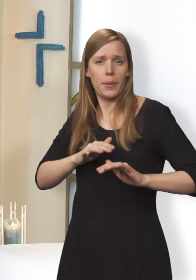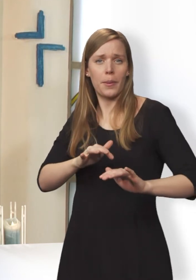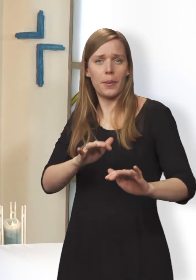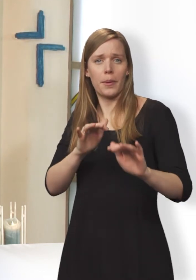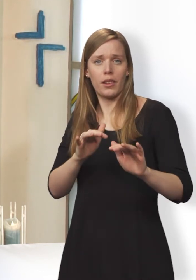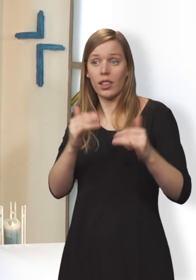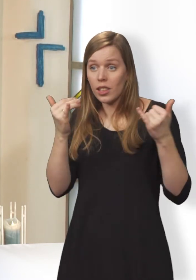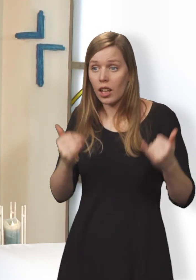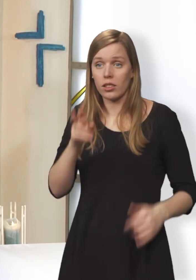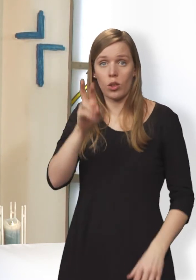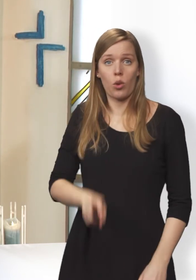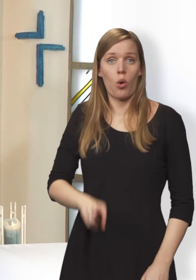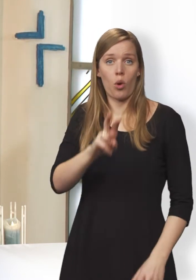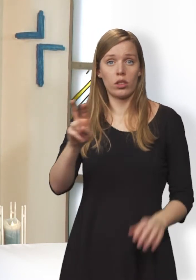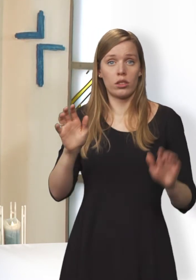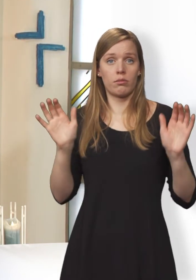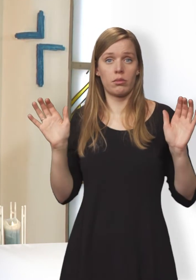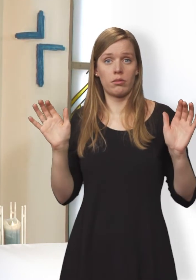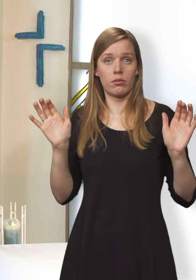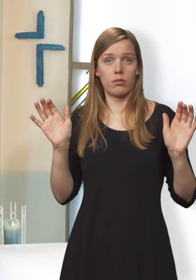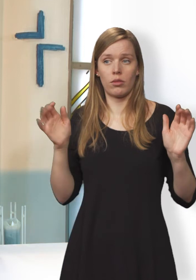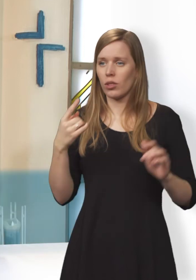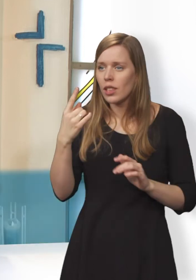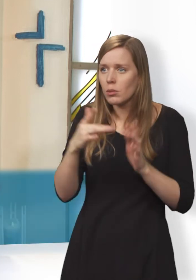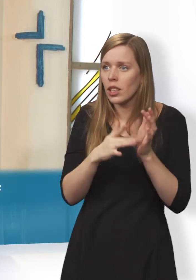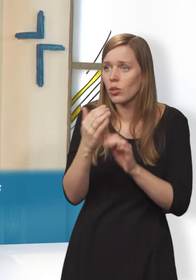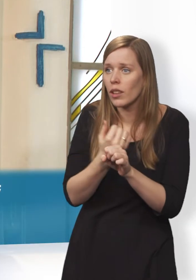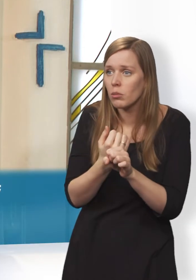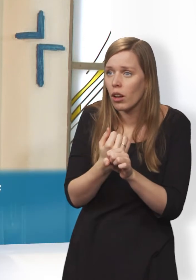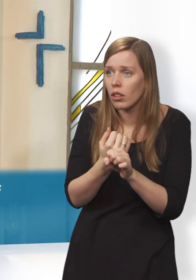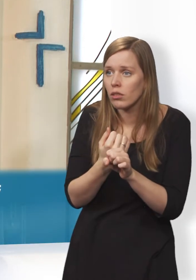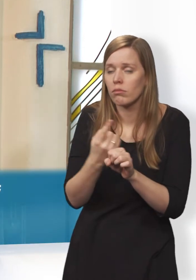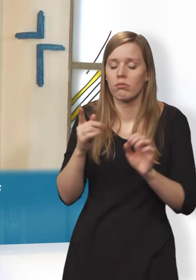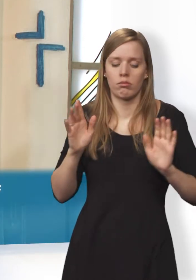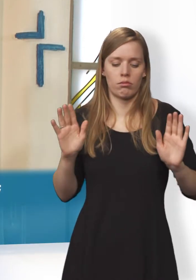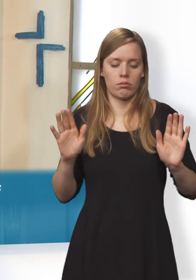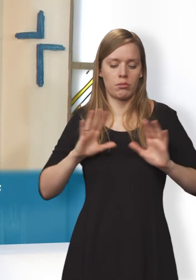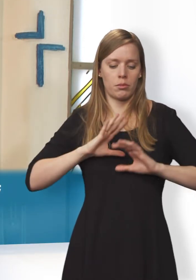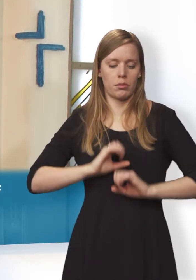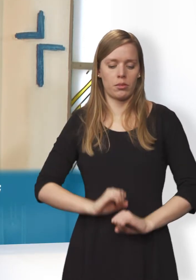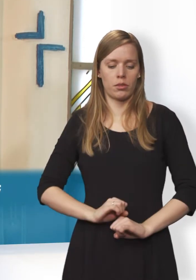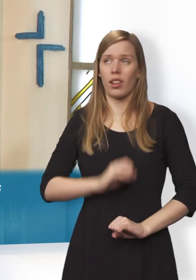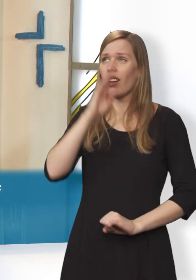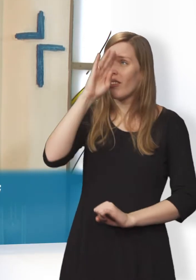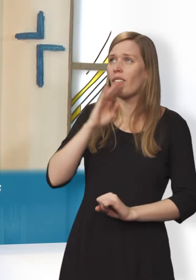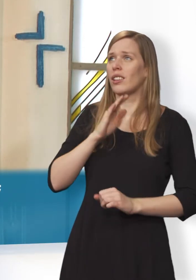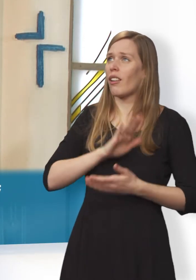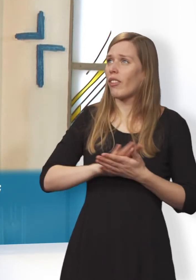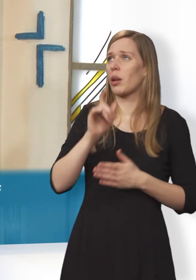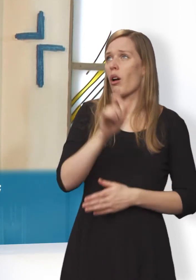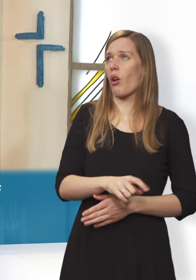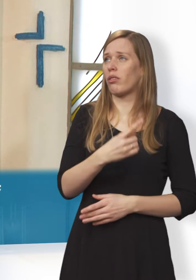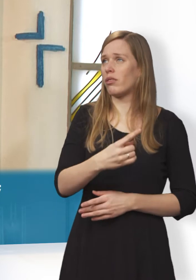ließ er ließ dies geschehen vater vergib ihnen denn sie wissen nicht was sie tun